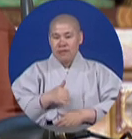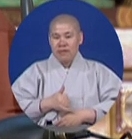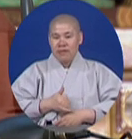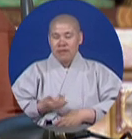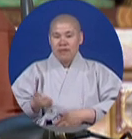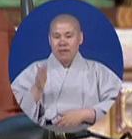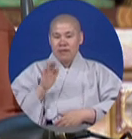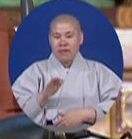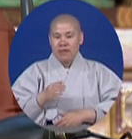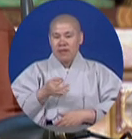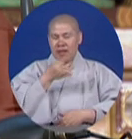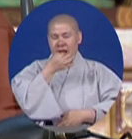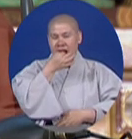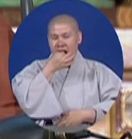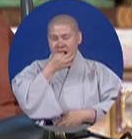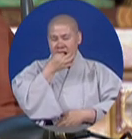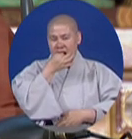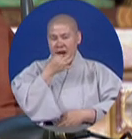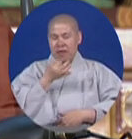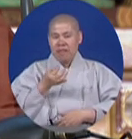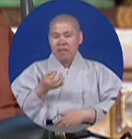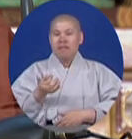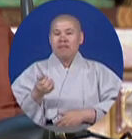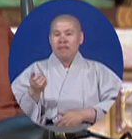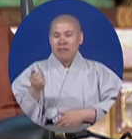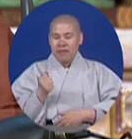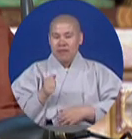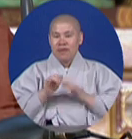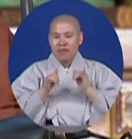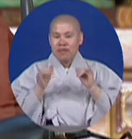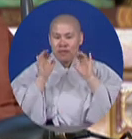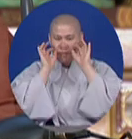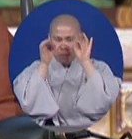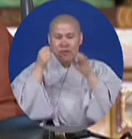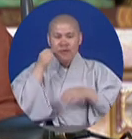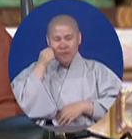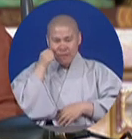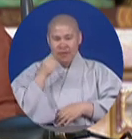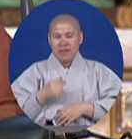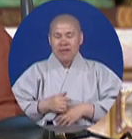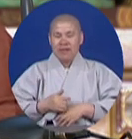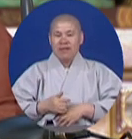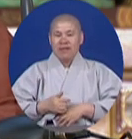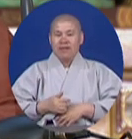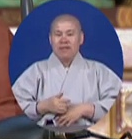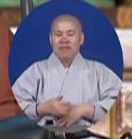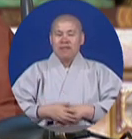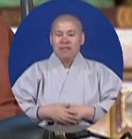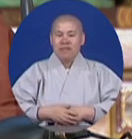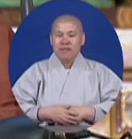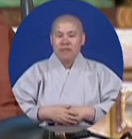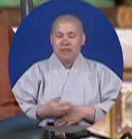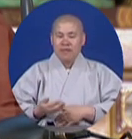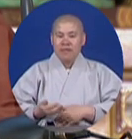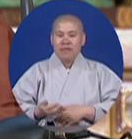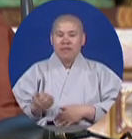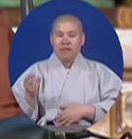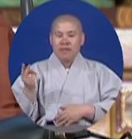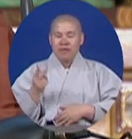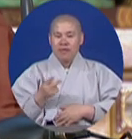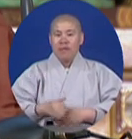근데 이 욕심내는 건 안 보여요. 이게 도저히 안 보여요. 그리고 화내는